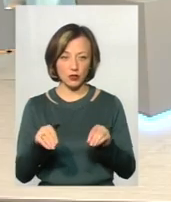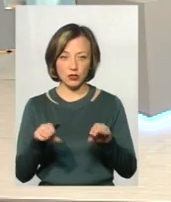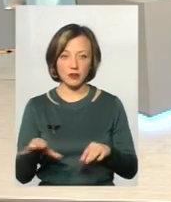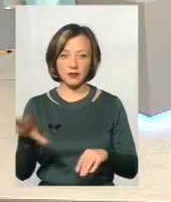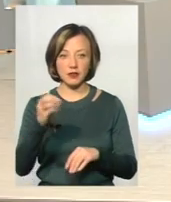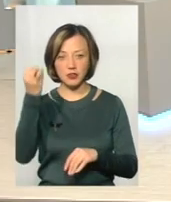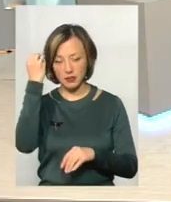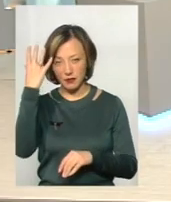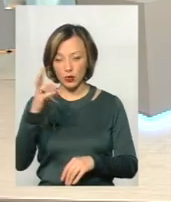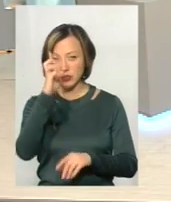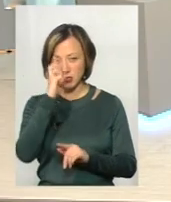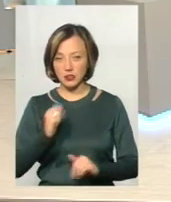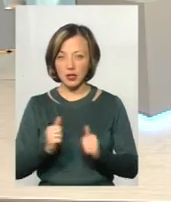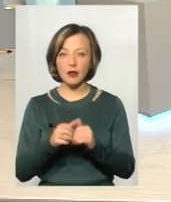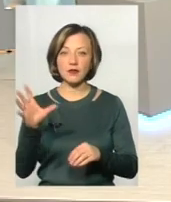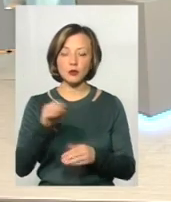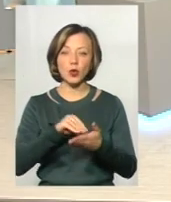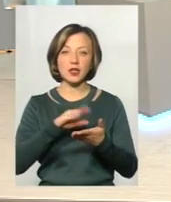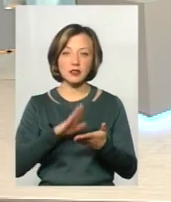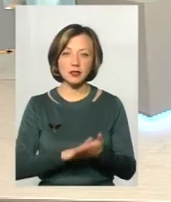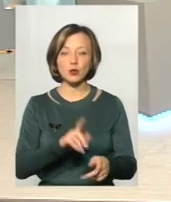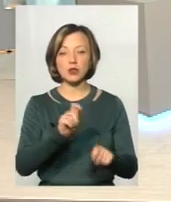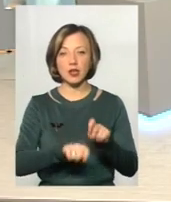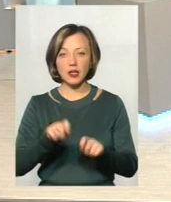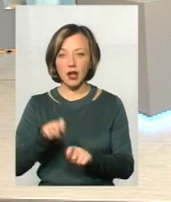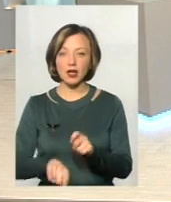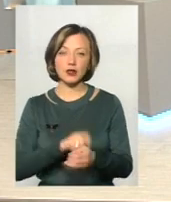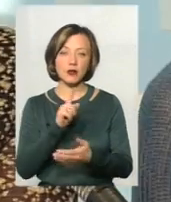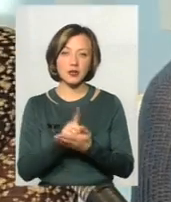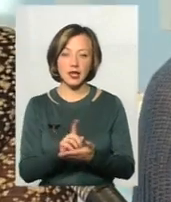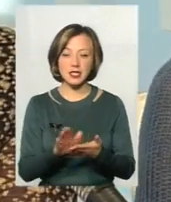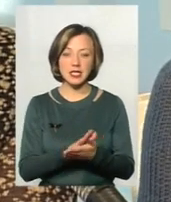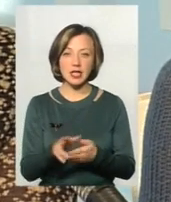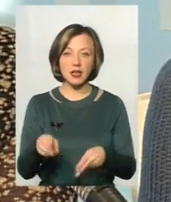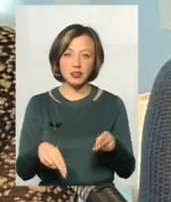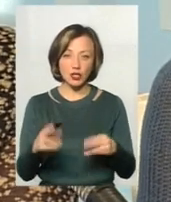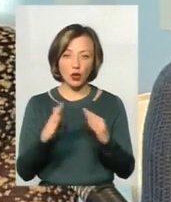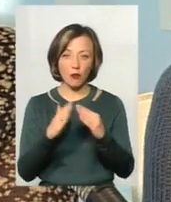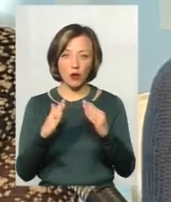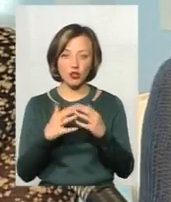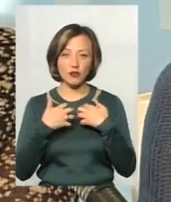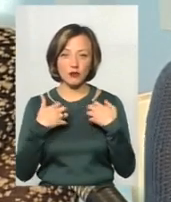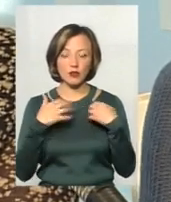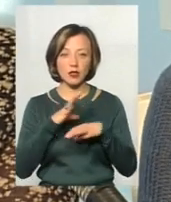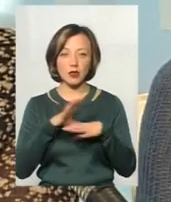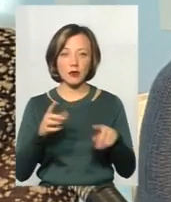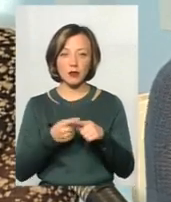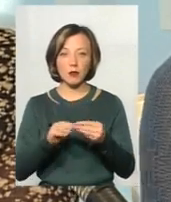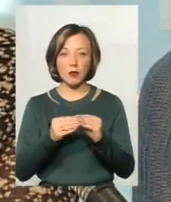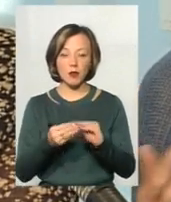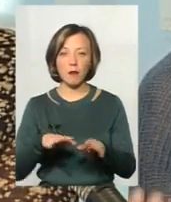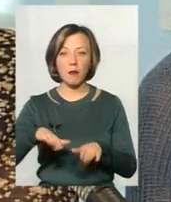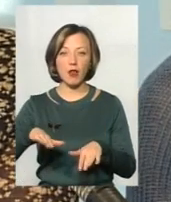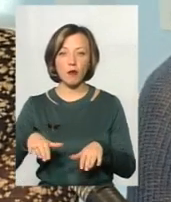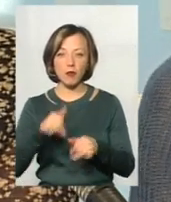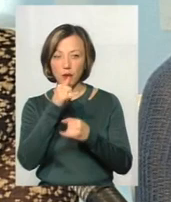всех цивилизованных странах все это регистрируется, контролируется. Обязательная стерилизация домашних животных, чтобы не было вот такой вот проблемы, что потом